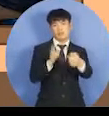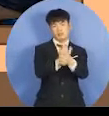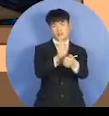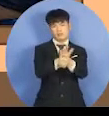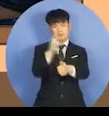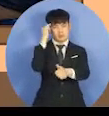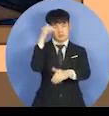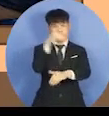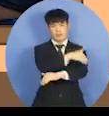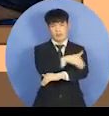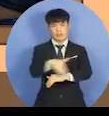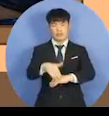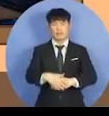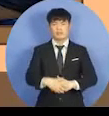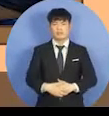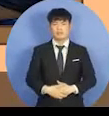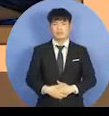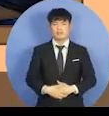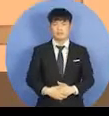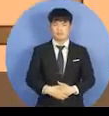예정입니다.